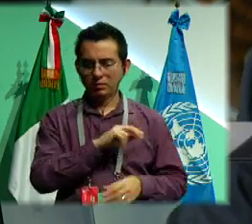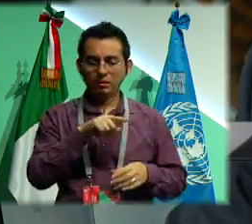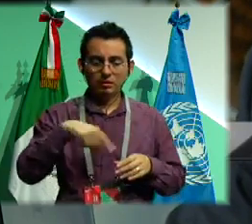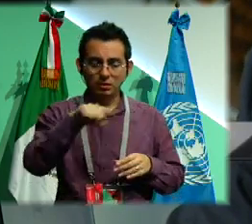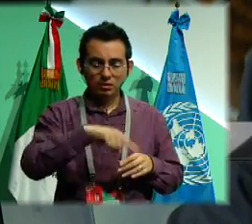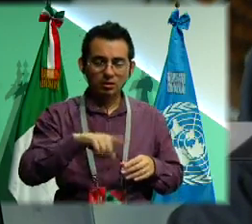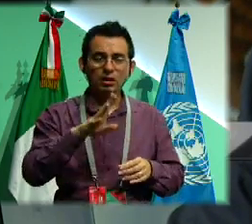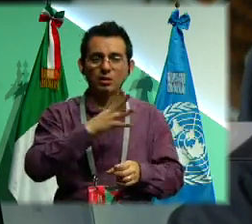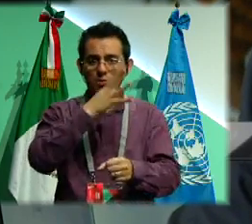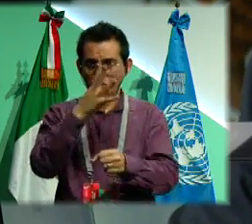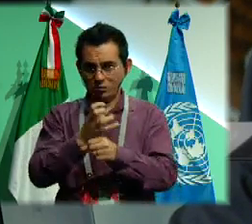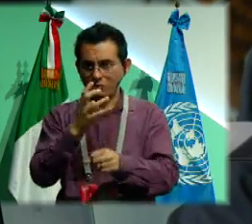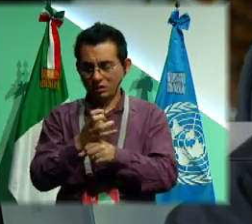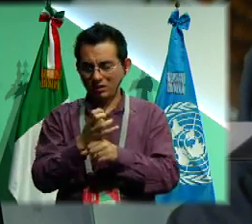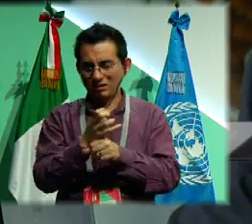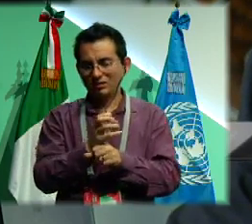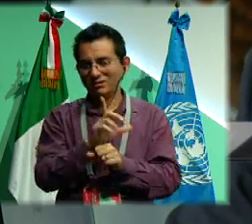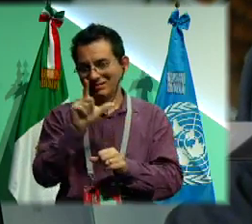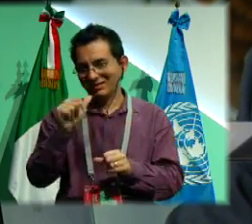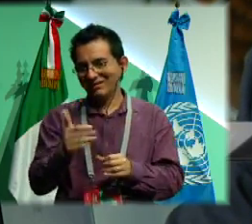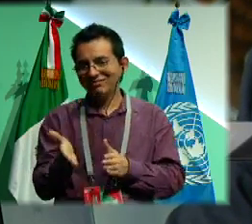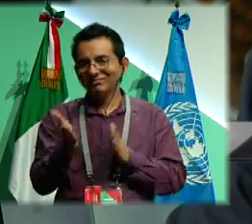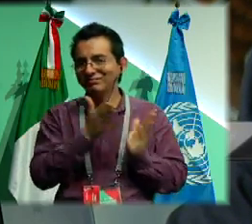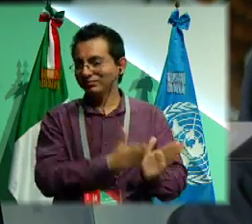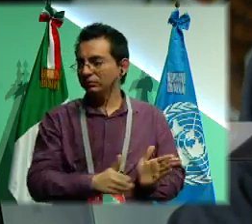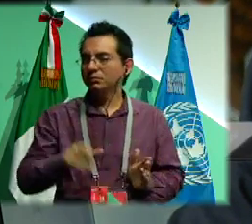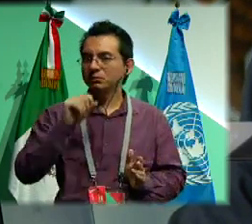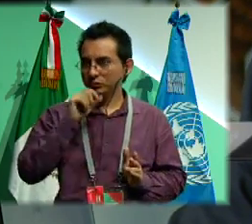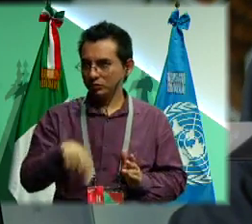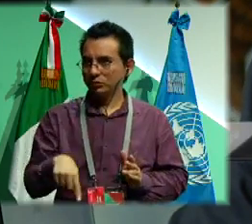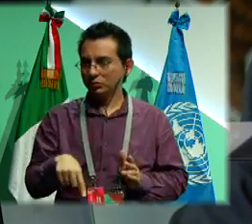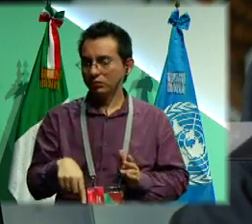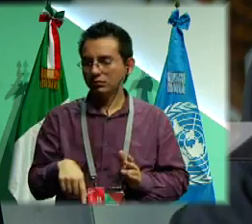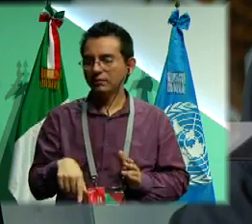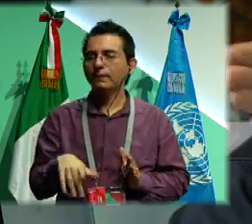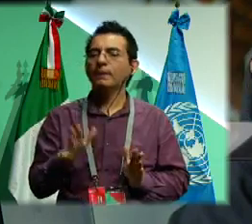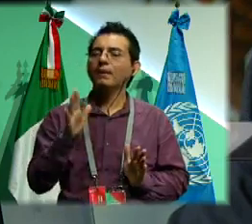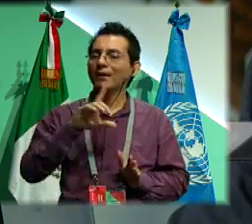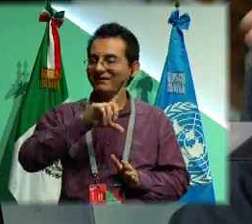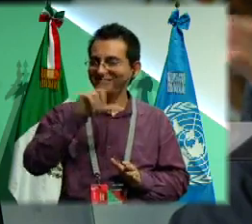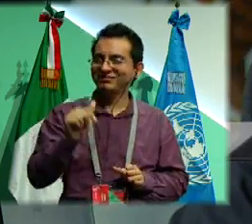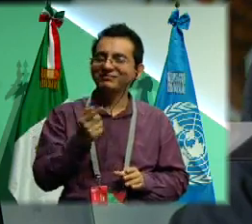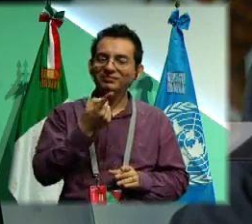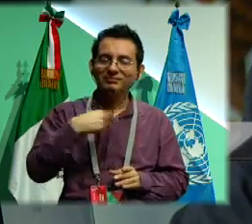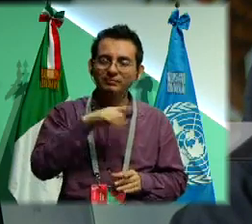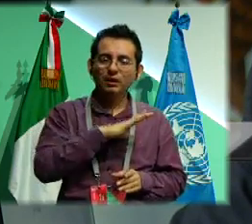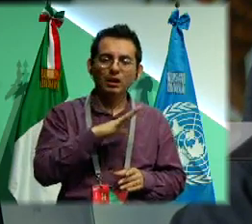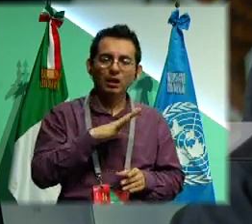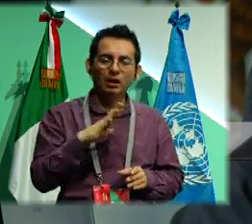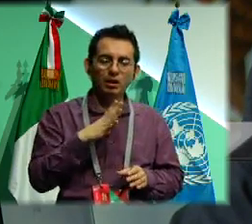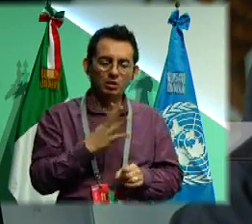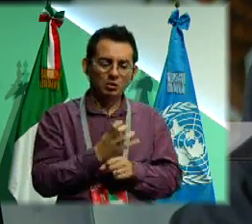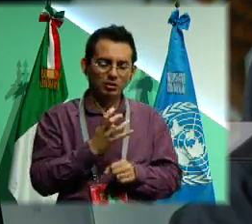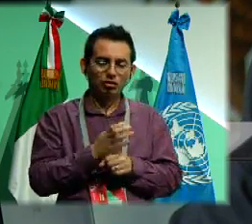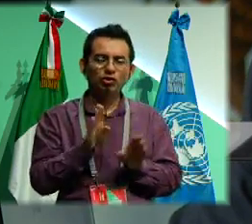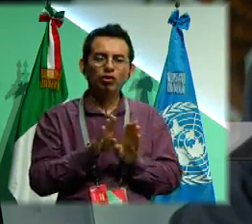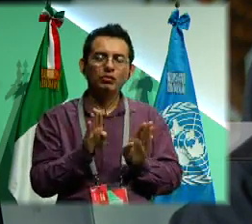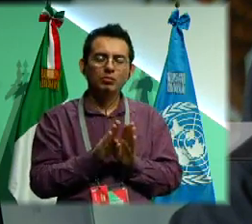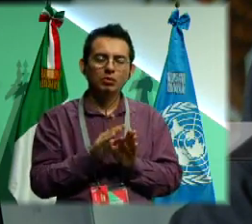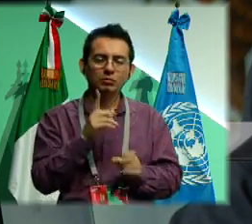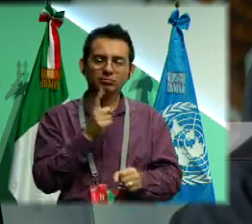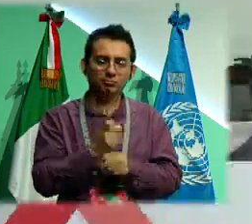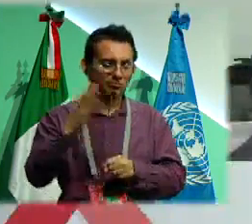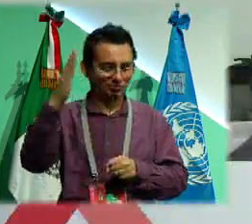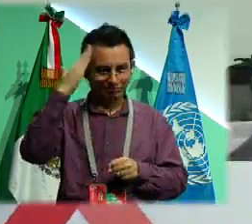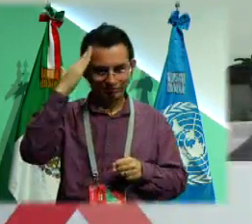secteur privé dans la pièce d'à côté et que les négociateurs pouvaient